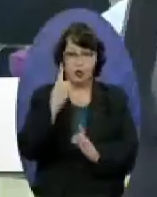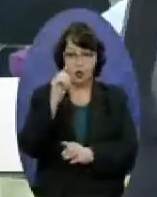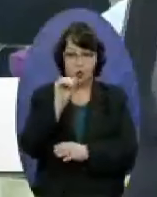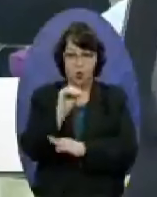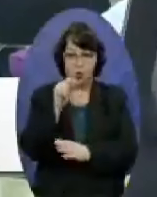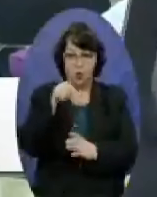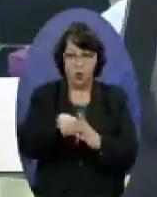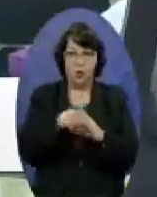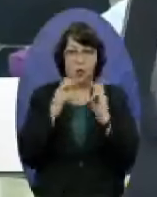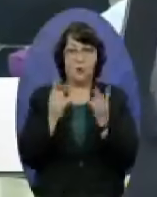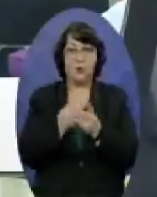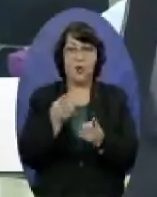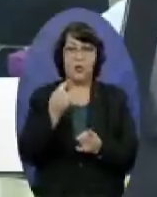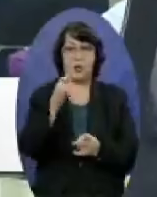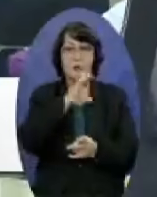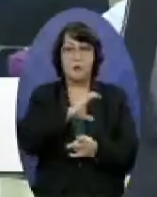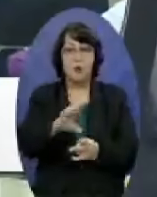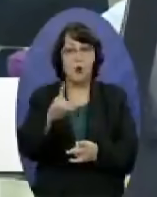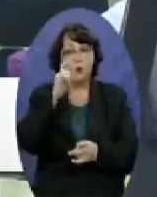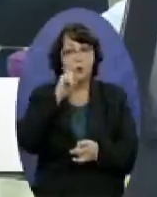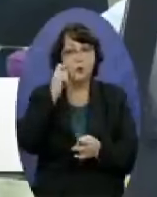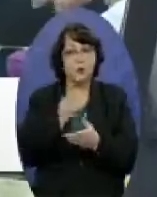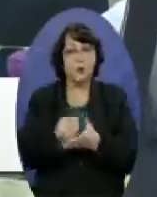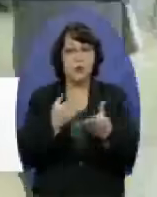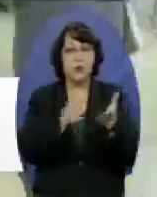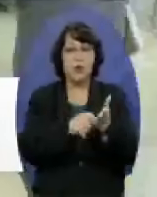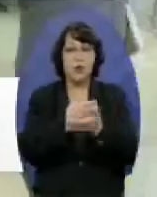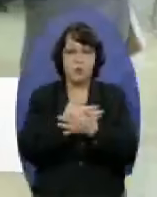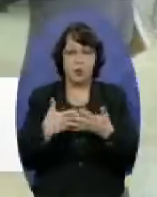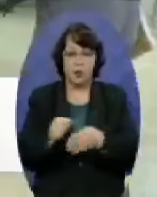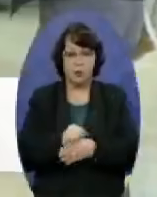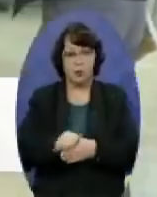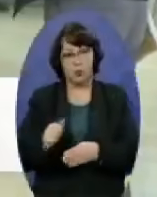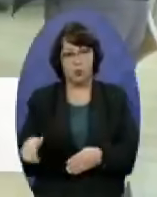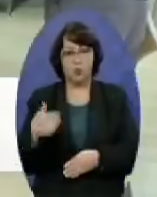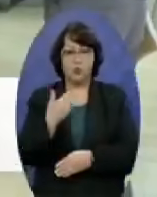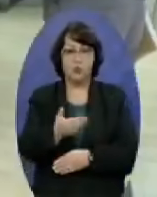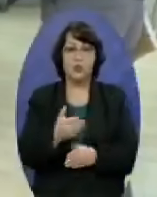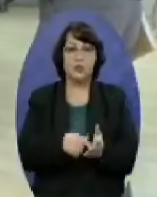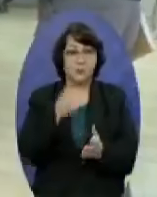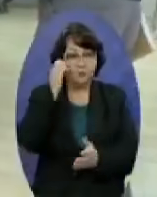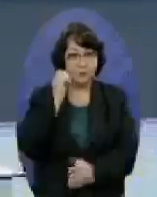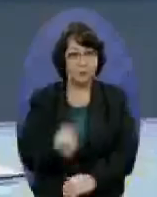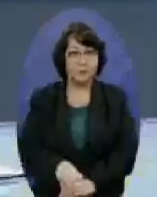нийгмийн даатгалын байгууллагад хүсэлтээ гаргаж шаардлагатай материалаа бүрдүүлэх ёстой юм байна.